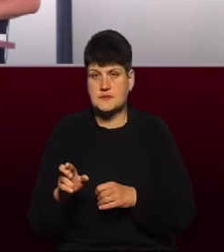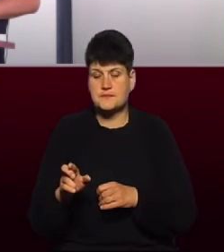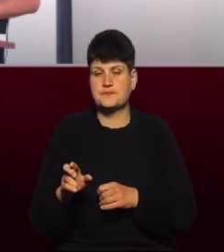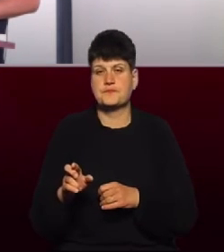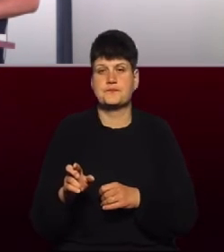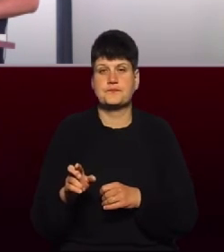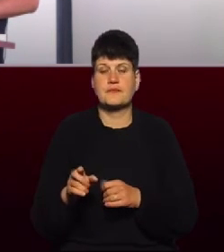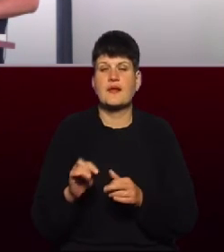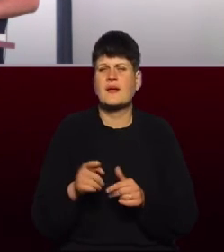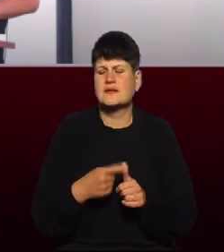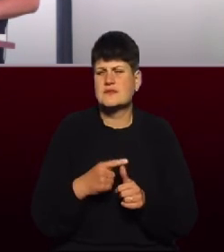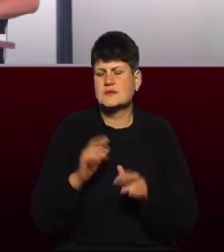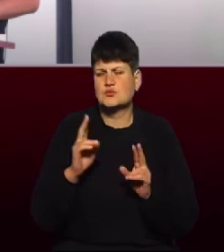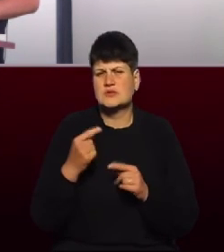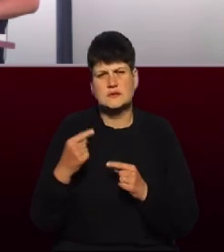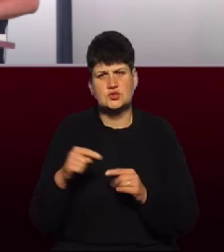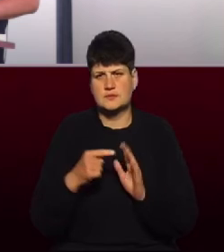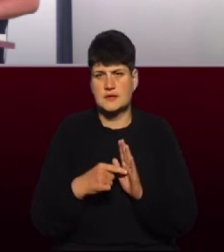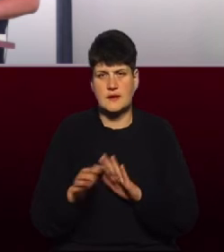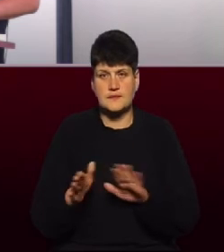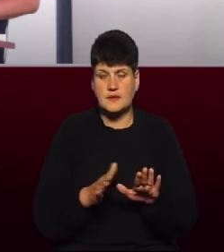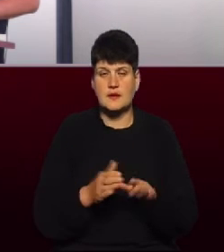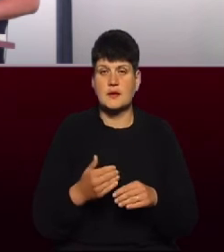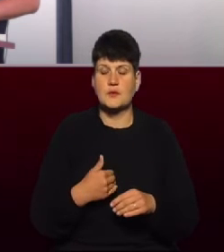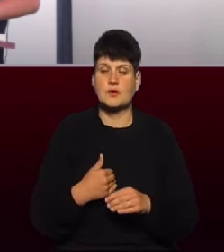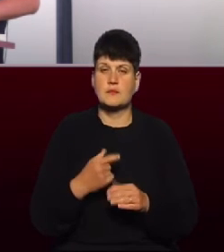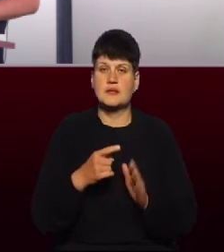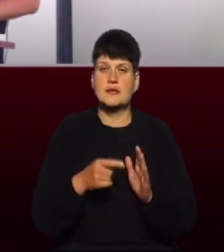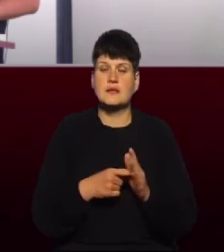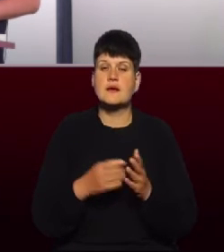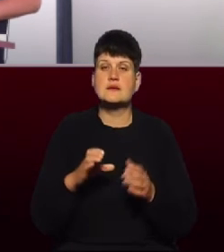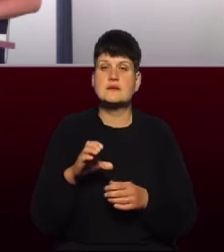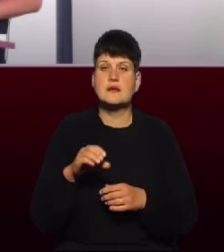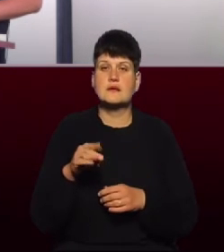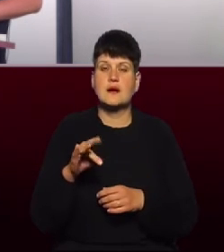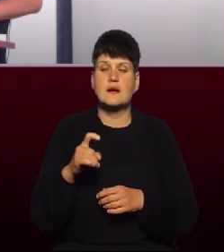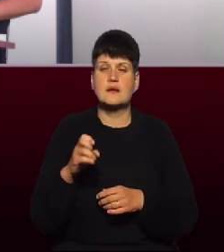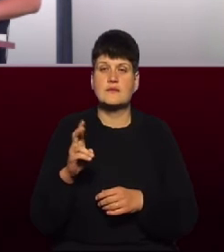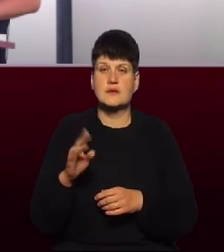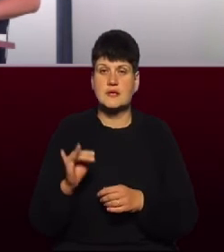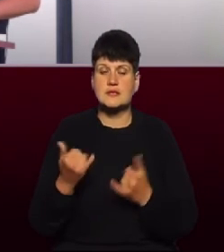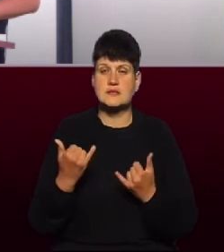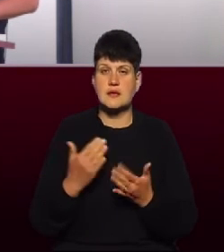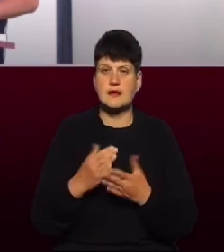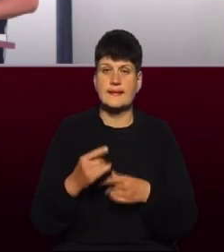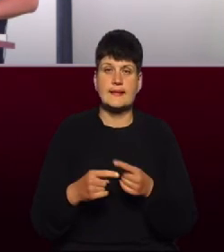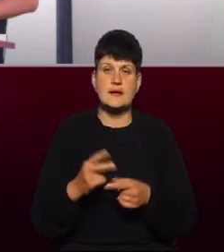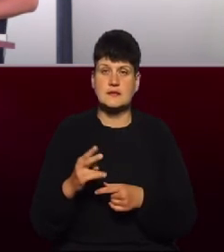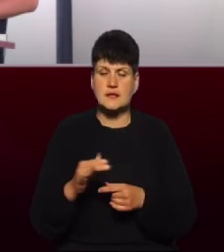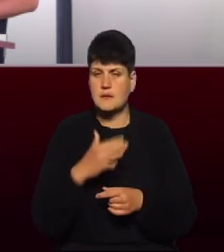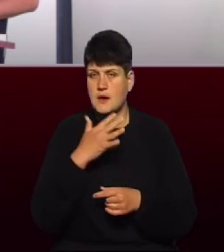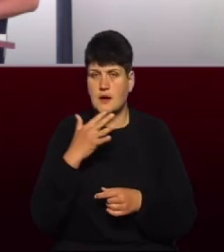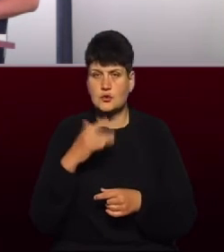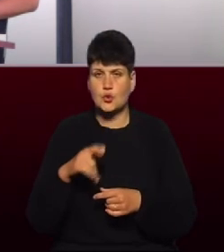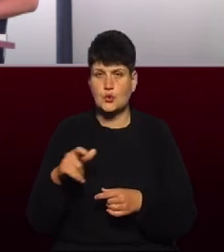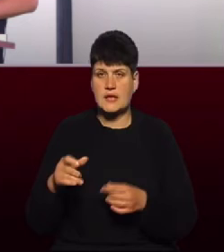називатися, це вже питання десяте, але все-таки тоді я би ставив питання про якісь страхівки. Так, тому що стаються зараз наслідки, і багато людей, які просто